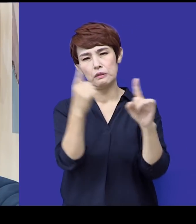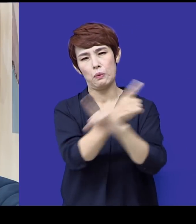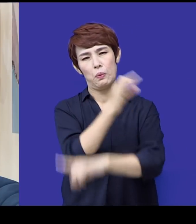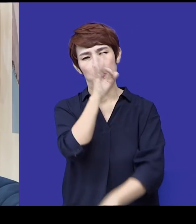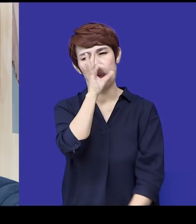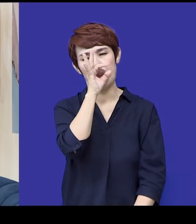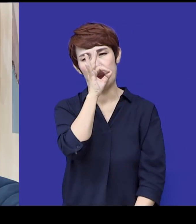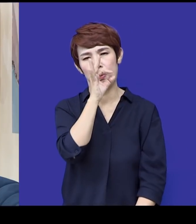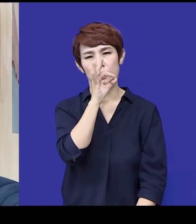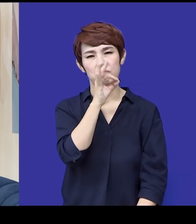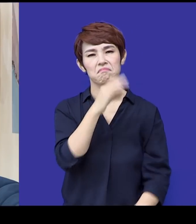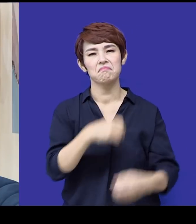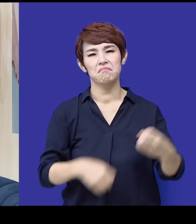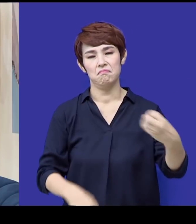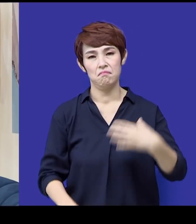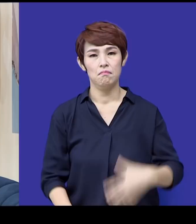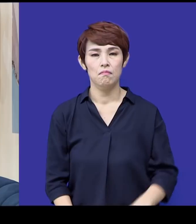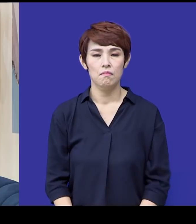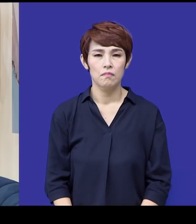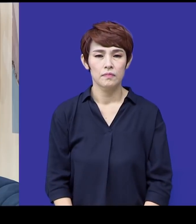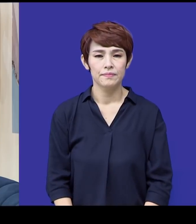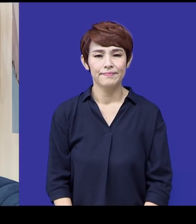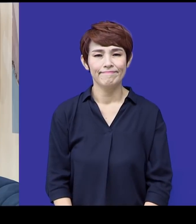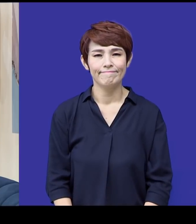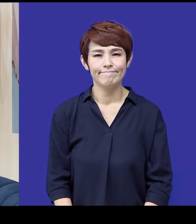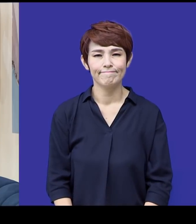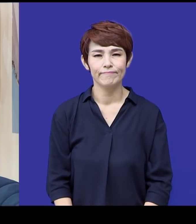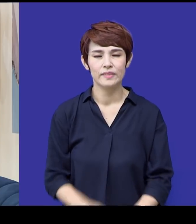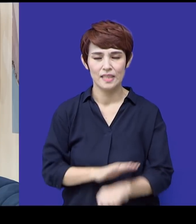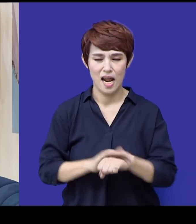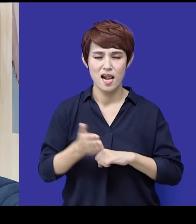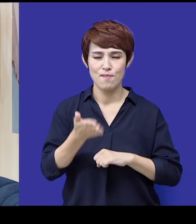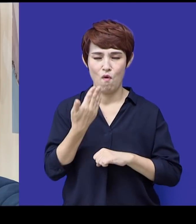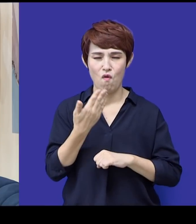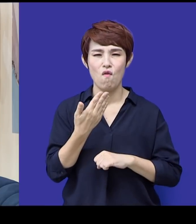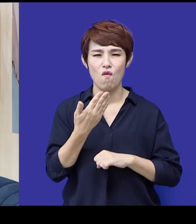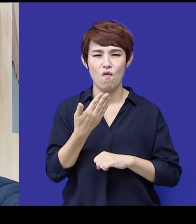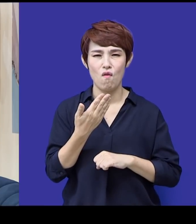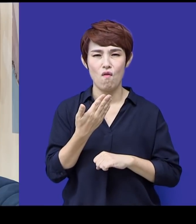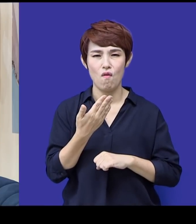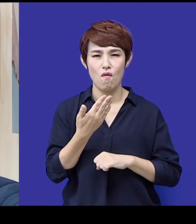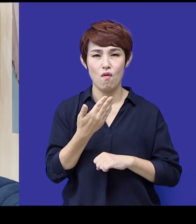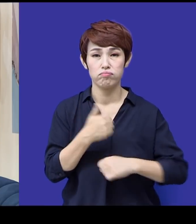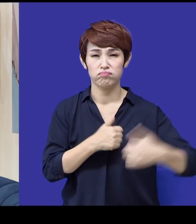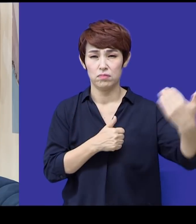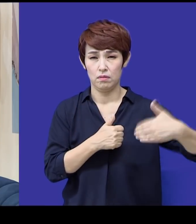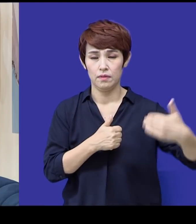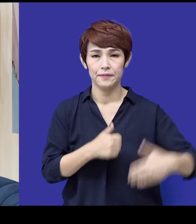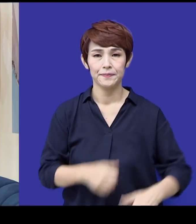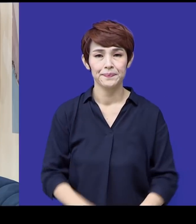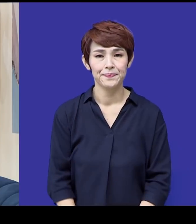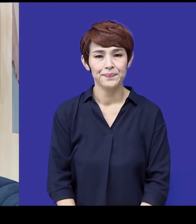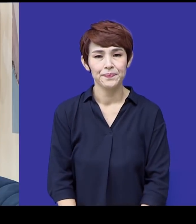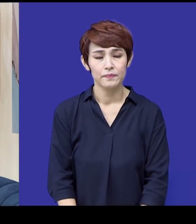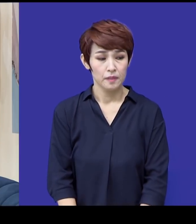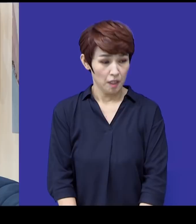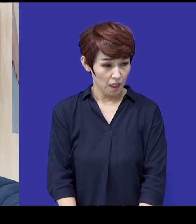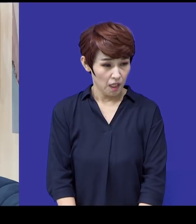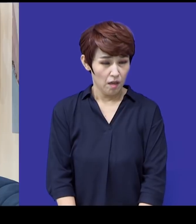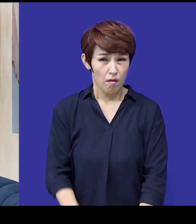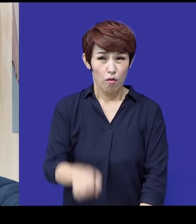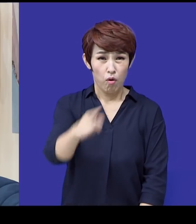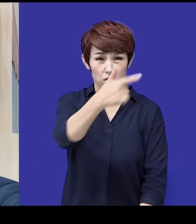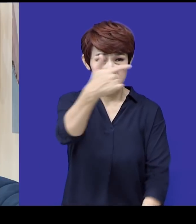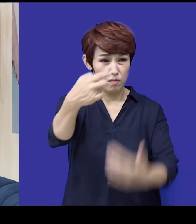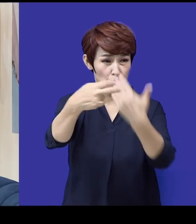되니까 가시라고 잘 드시고 그냥 계시라고 그랬대요. 그래서 그래요. 거기서 안